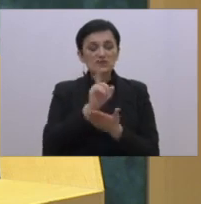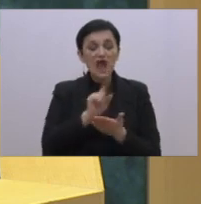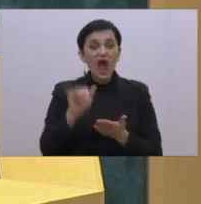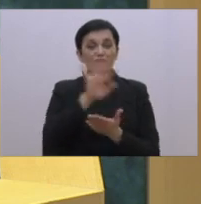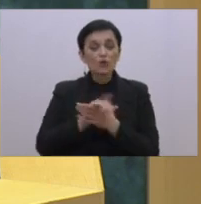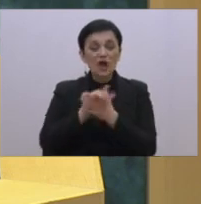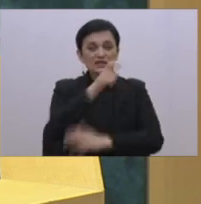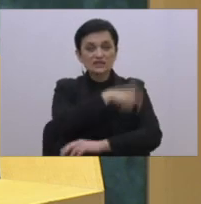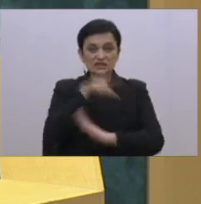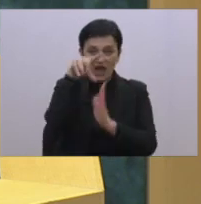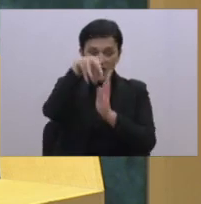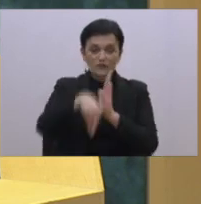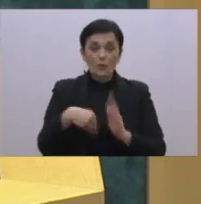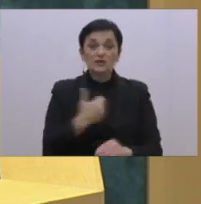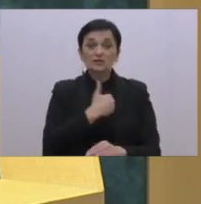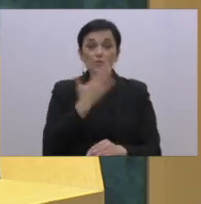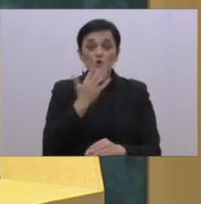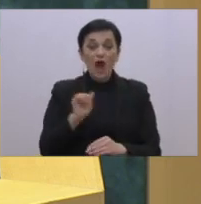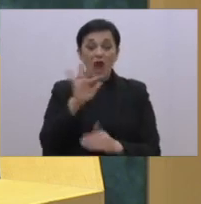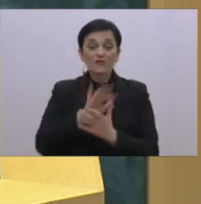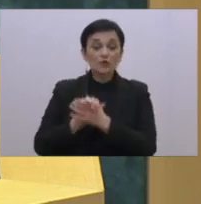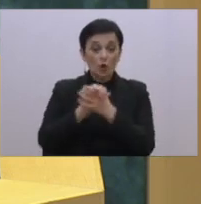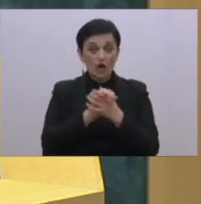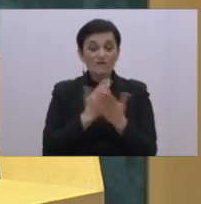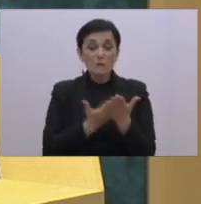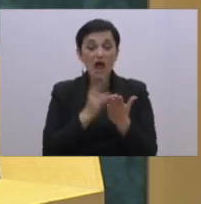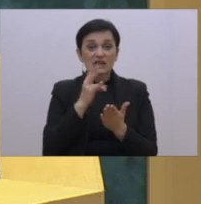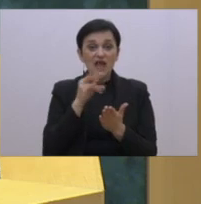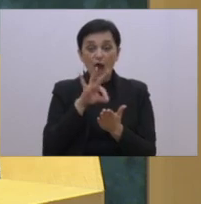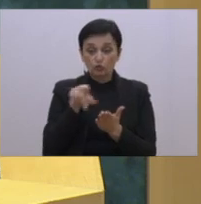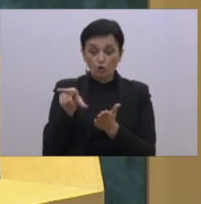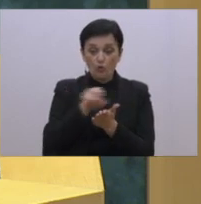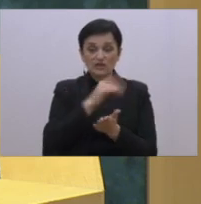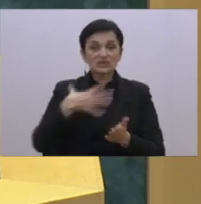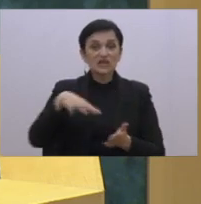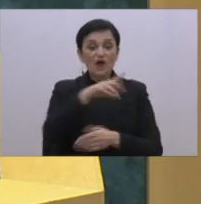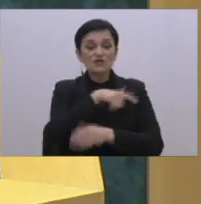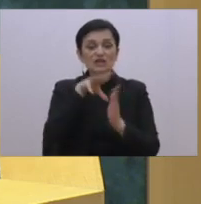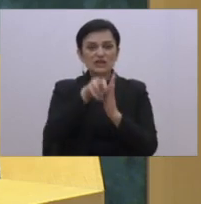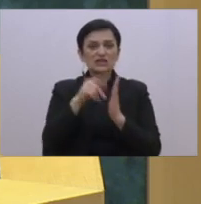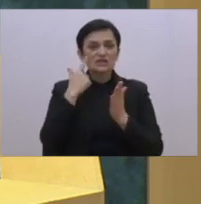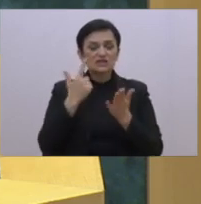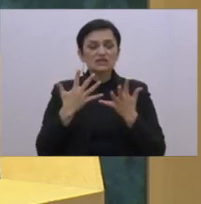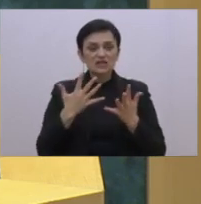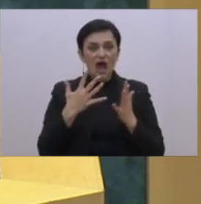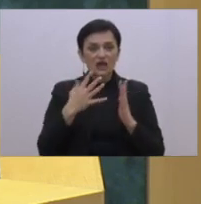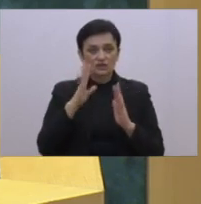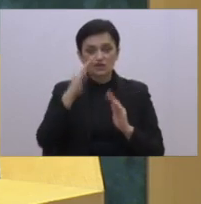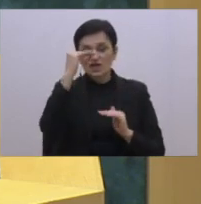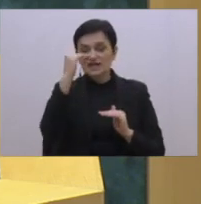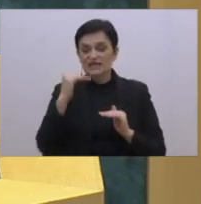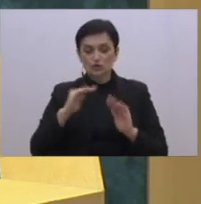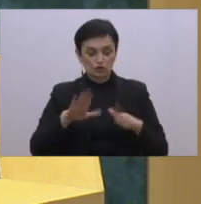წევრობა. Სასურველია თუ ევროკავშირის მაგალითს ნატოც მიბაძავს და საქართველოს გაწევრიანების უფრო ცხრად კრიტერიუმებს შესთავაზებს,